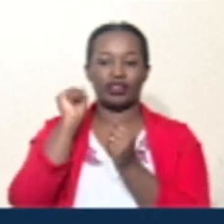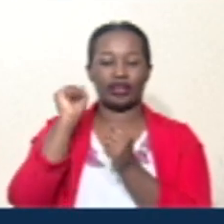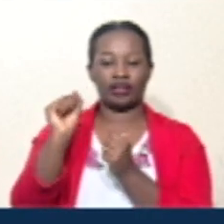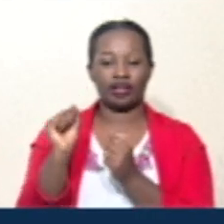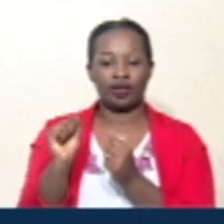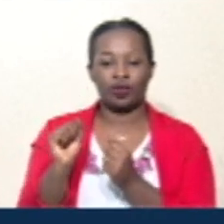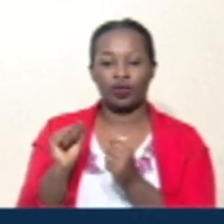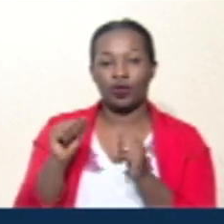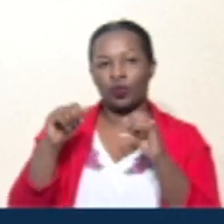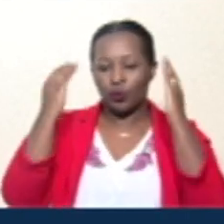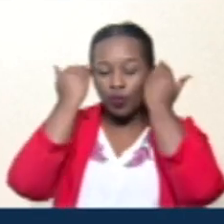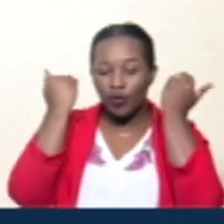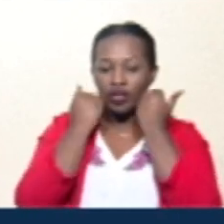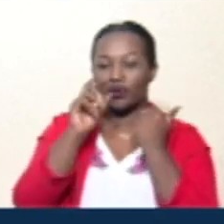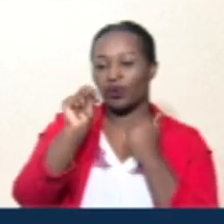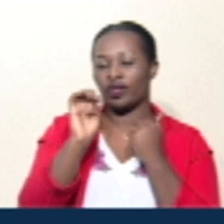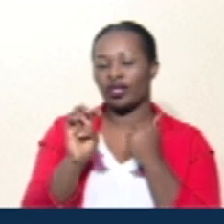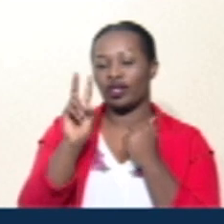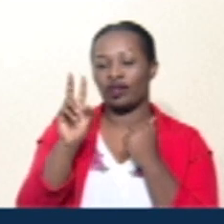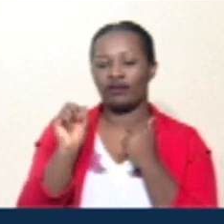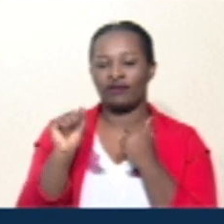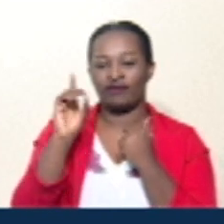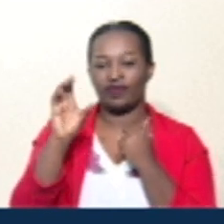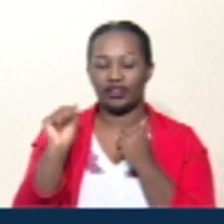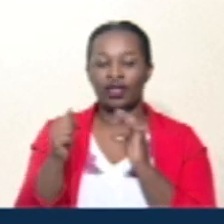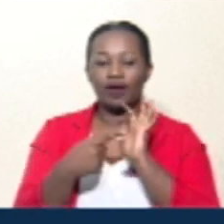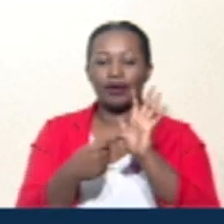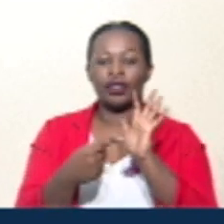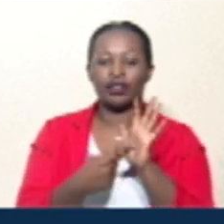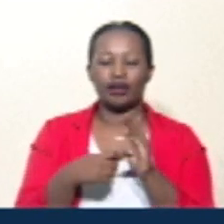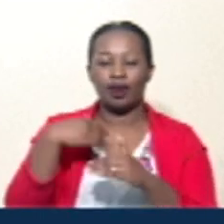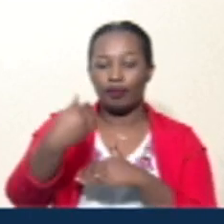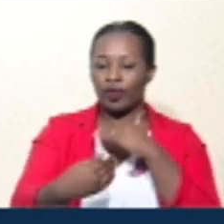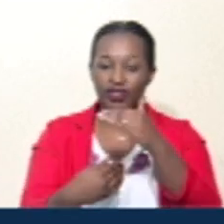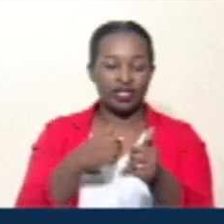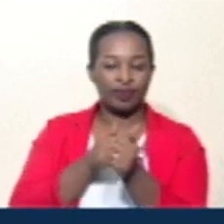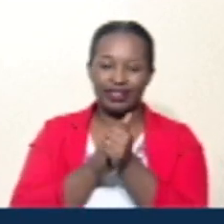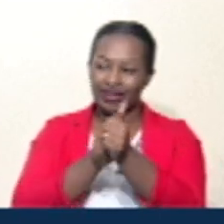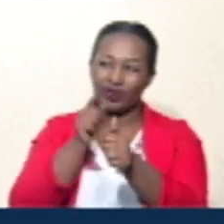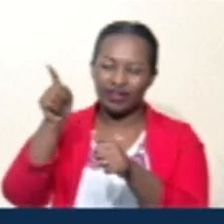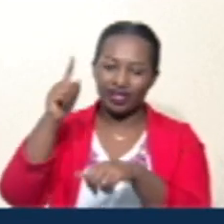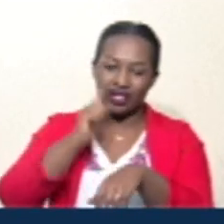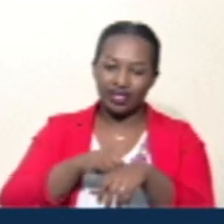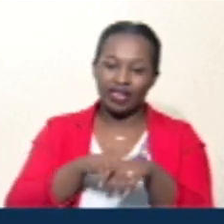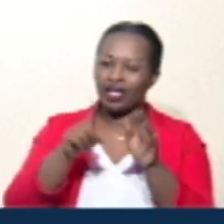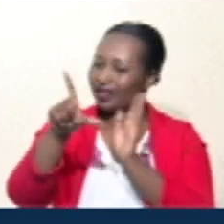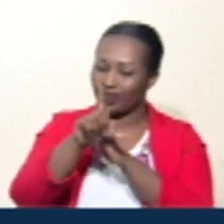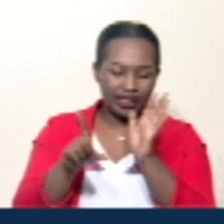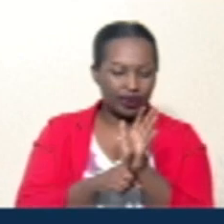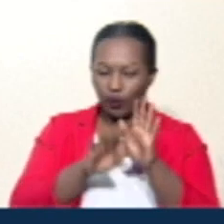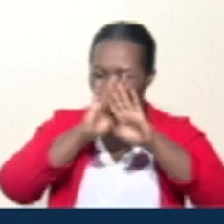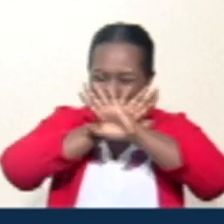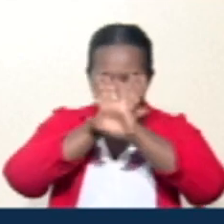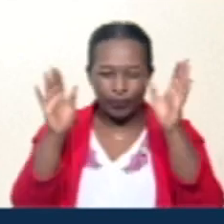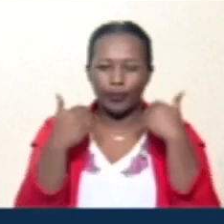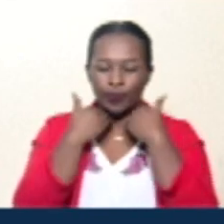Nevada yagaragaje ko muri case yitwa Haye bagaragaje ko n'ubundi procedures bagenderaga icyo gihe mu itegeko ryawe zitari zisobanutse nyine ngo